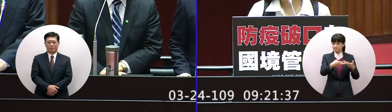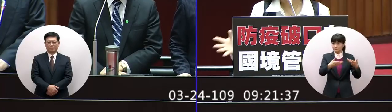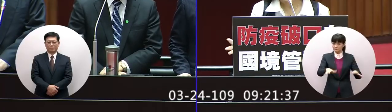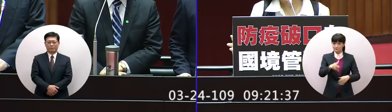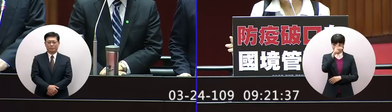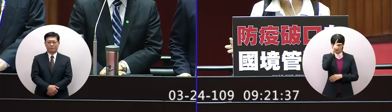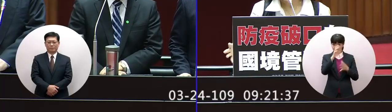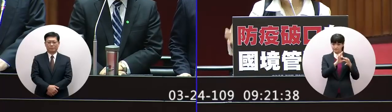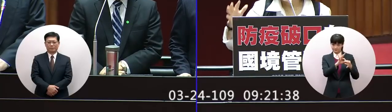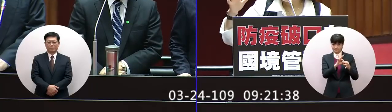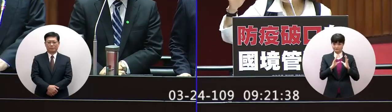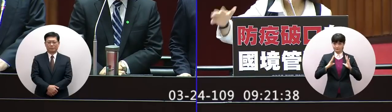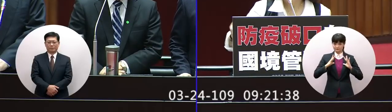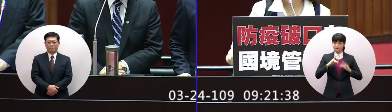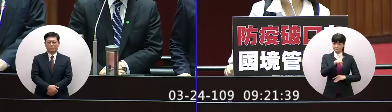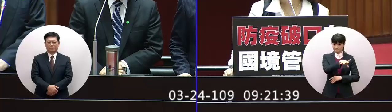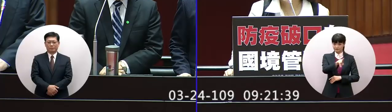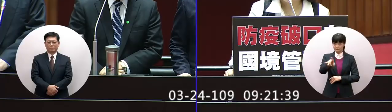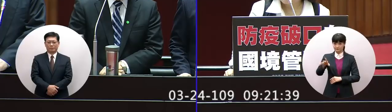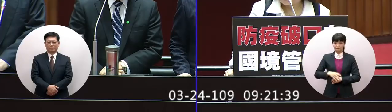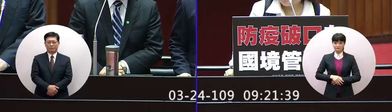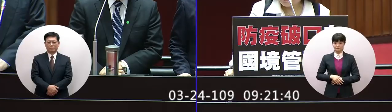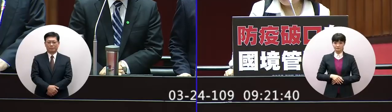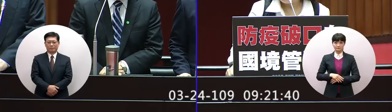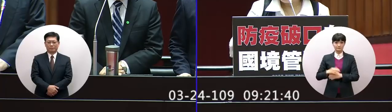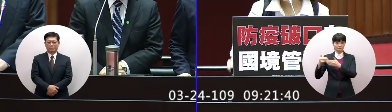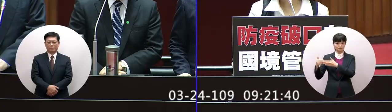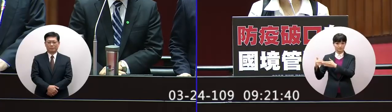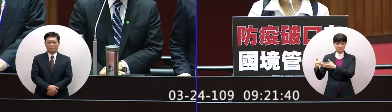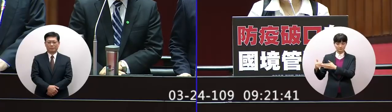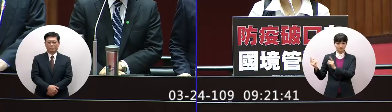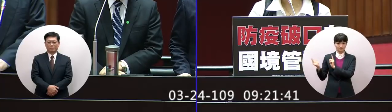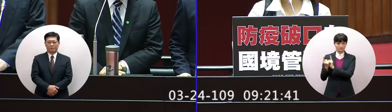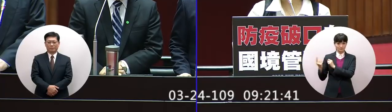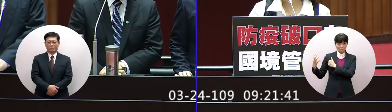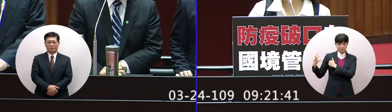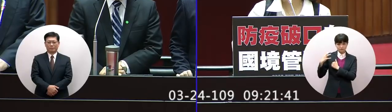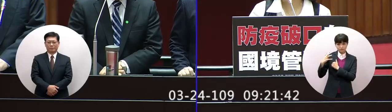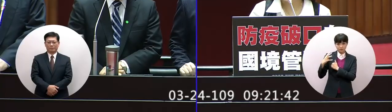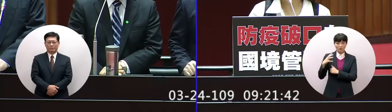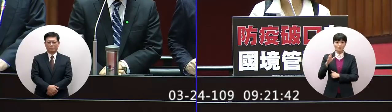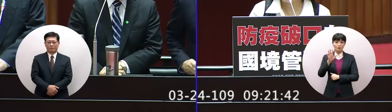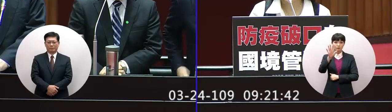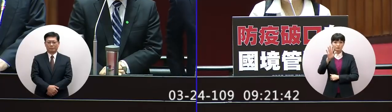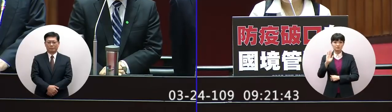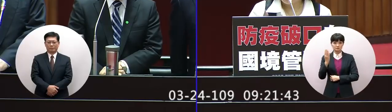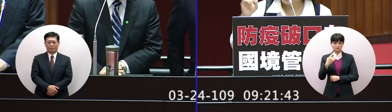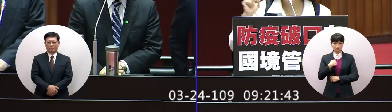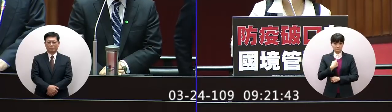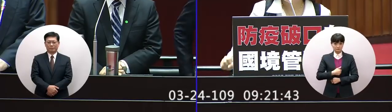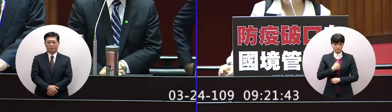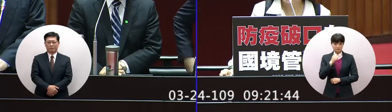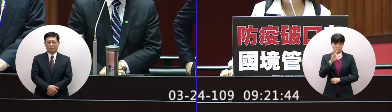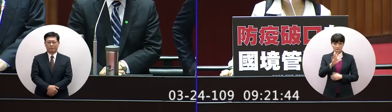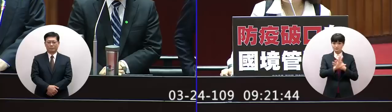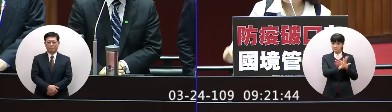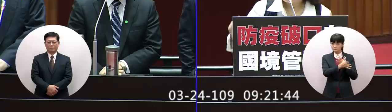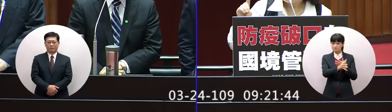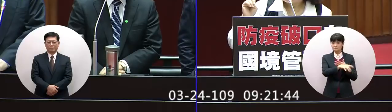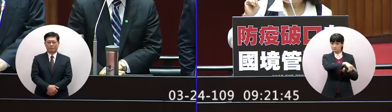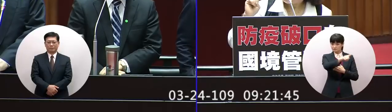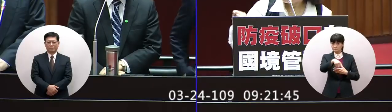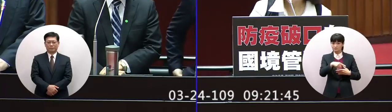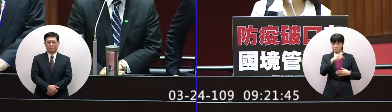所以虽然中共不断对我们打压，可是我们还是有进行很多实质的国际警察合